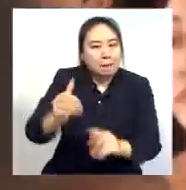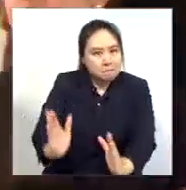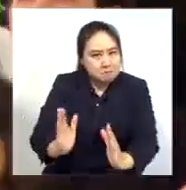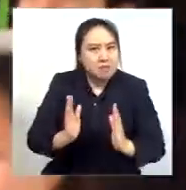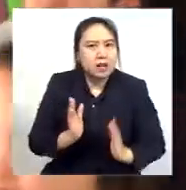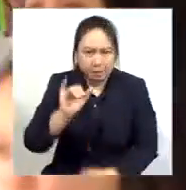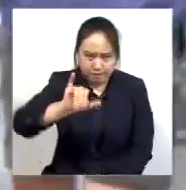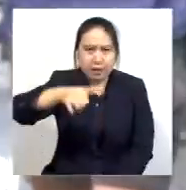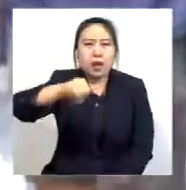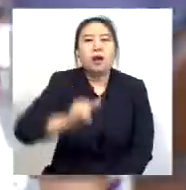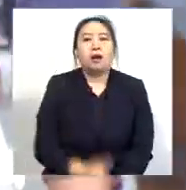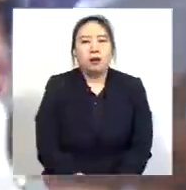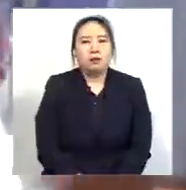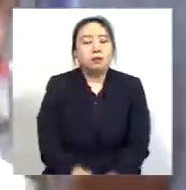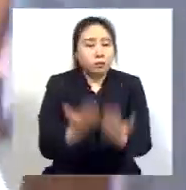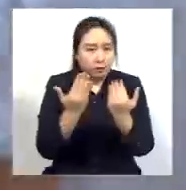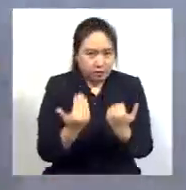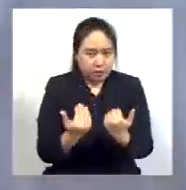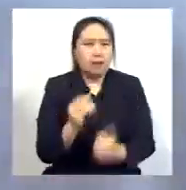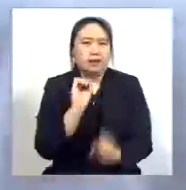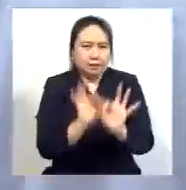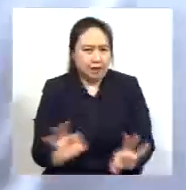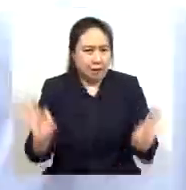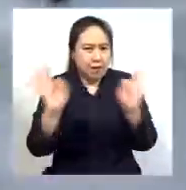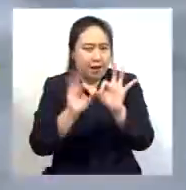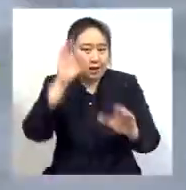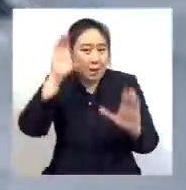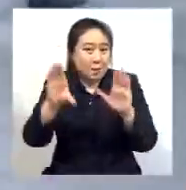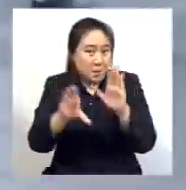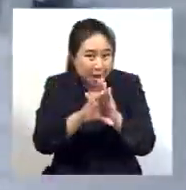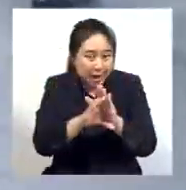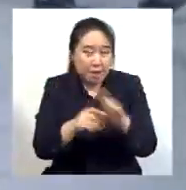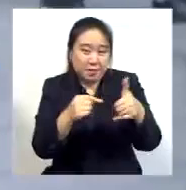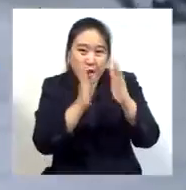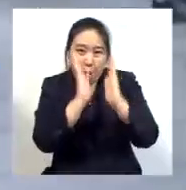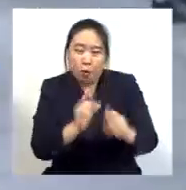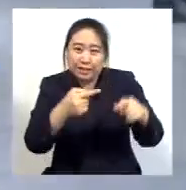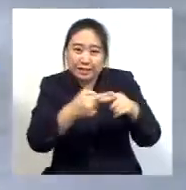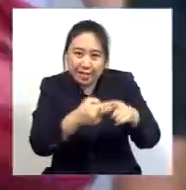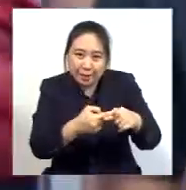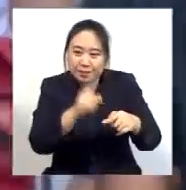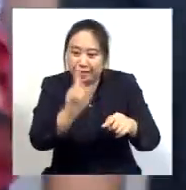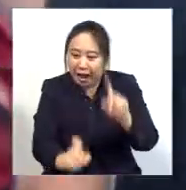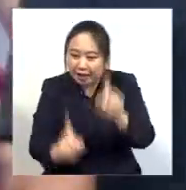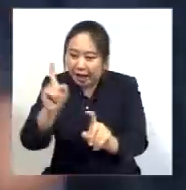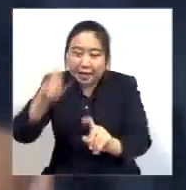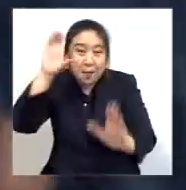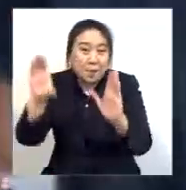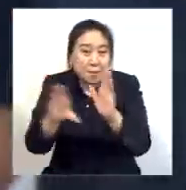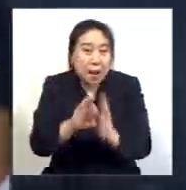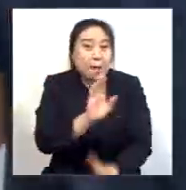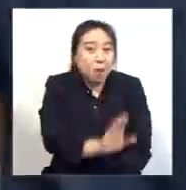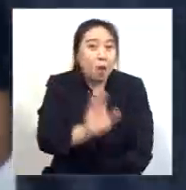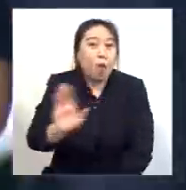นี้คุณหมอยังบอกด้วยนะคะว่าการส่งต่อหรือว่าการเผยแพร่ภาพผู้ที่ได้รับบาดเจ็บผู้ที่เสียชีวิตจากเหตุการณ์ต่างๆเนี่ย